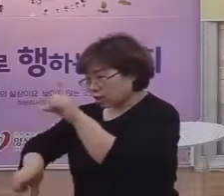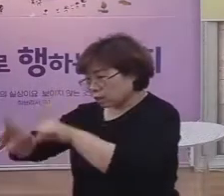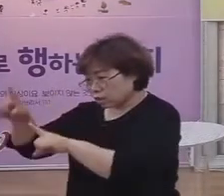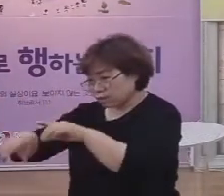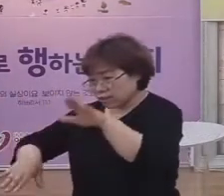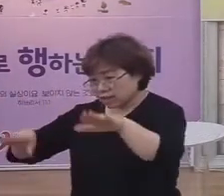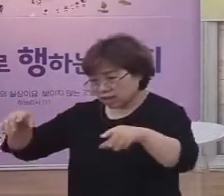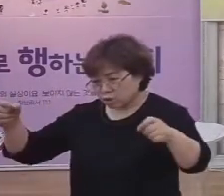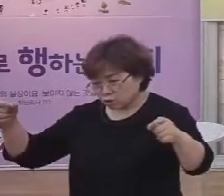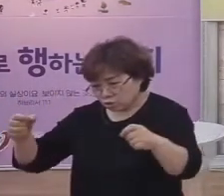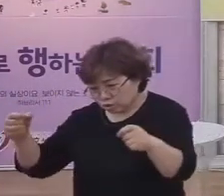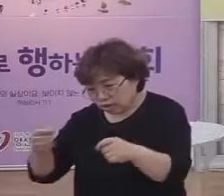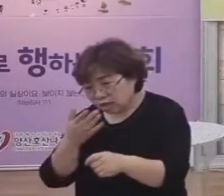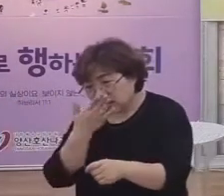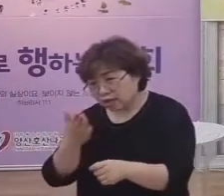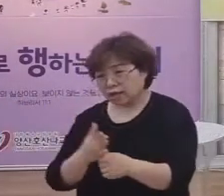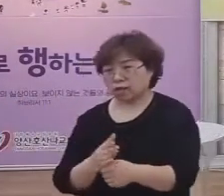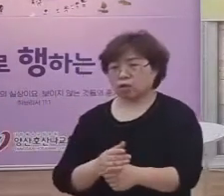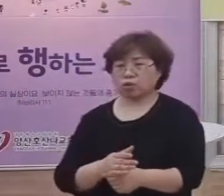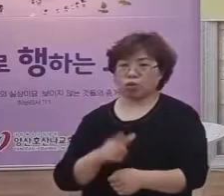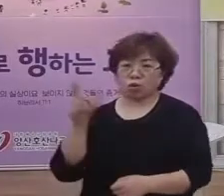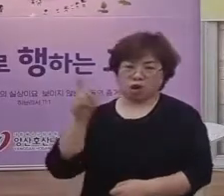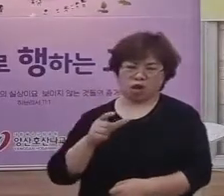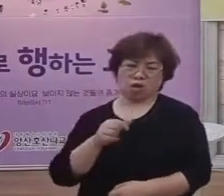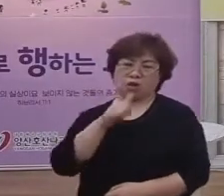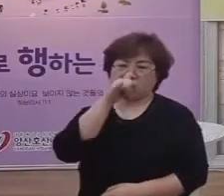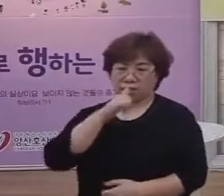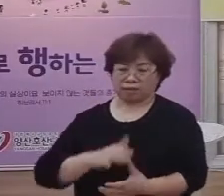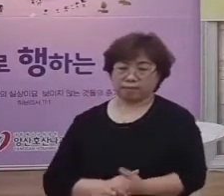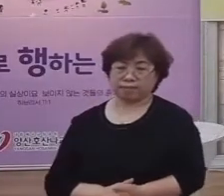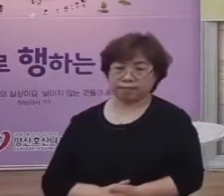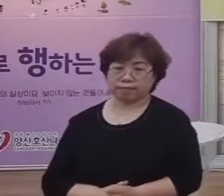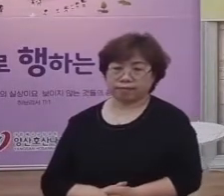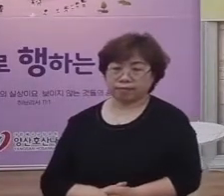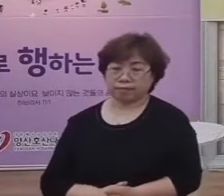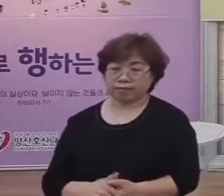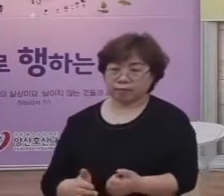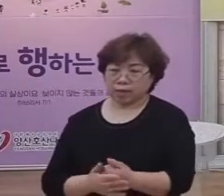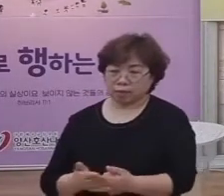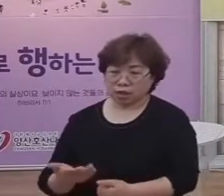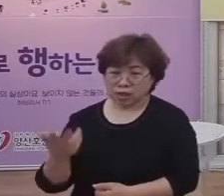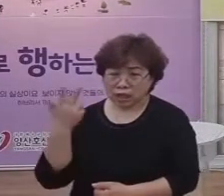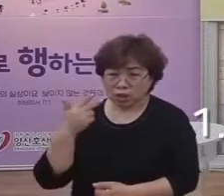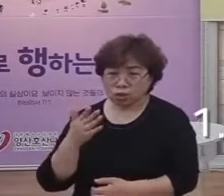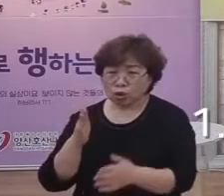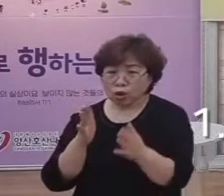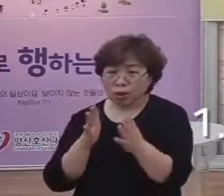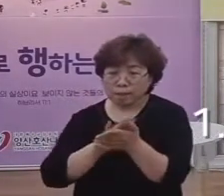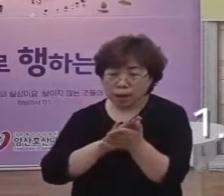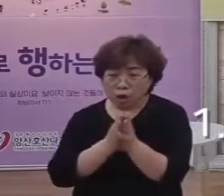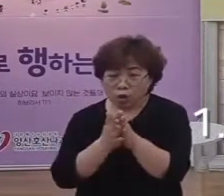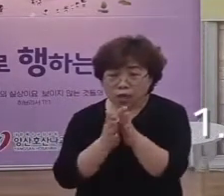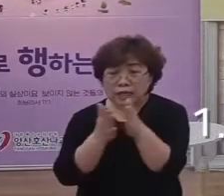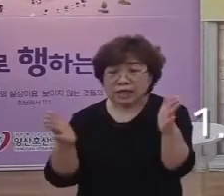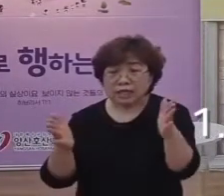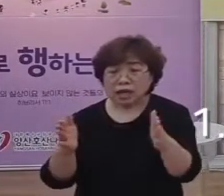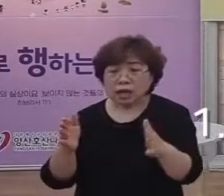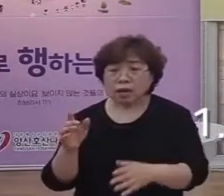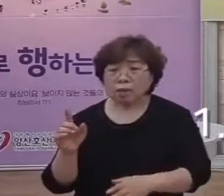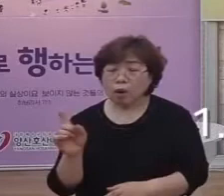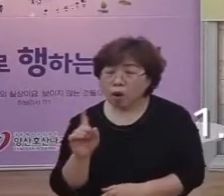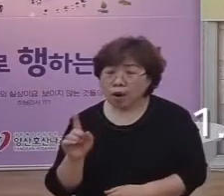있는 것입니다. 그래서 지난주에 그 변화의 출발점으로 첫 번째 말씀이 뭐였냐면,